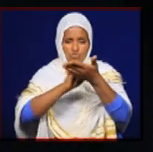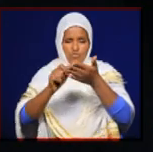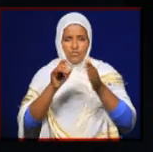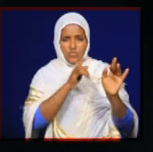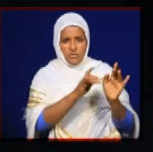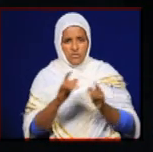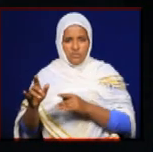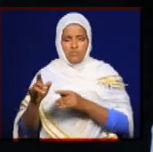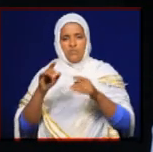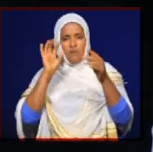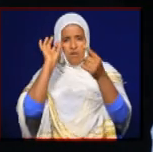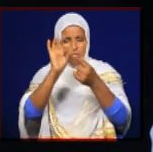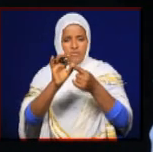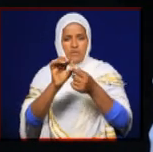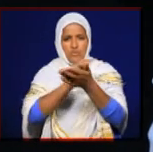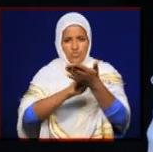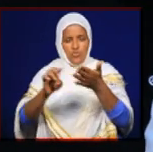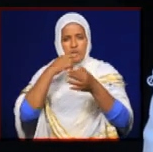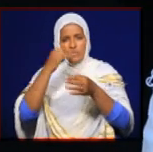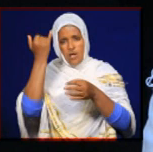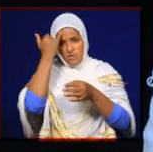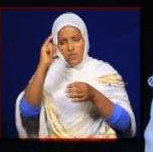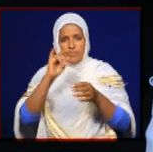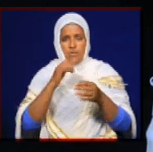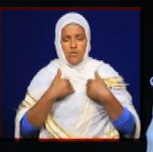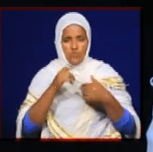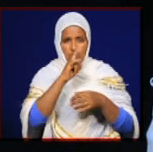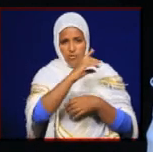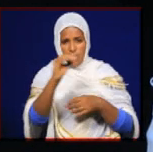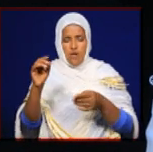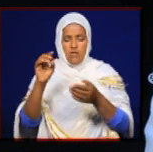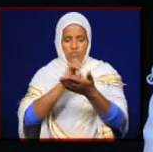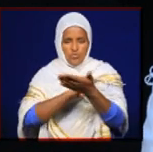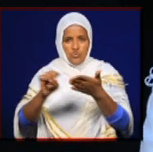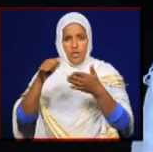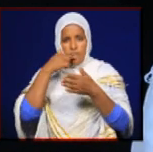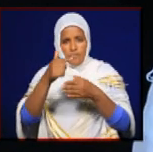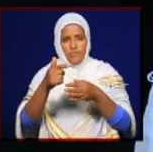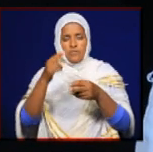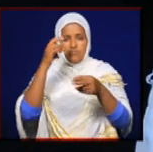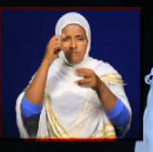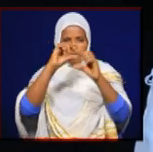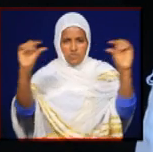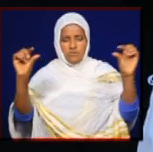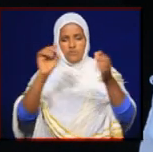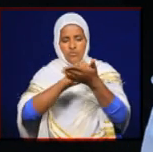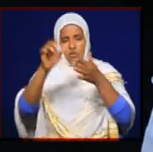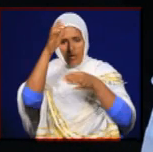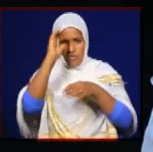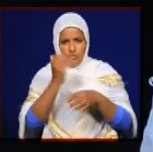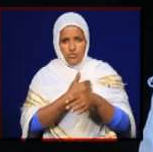ይሄ ስነ ጽሁፍ ዝግጅት አላማ በእንተ ቅዱሳን የሚል መነሻ ርዕስ ያለው ነውና በእንተ ቅዱሳን በሚል ርዕስ